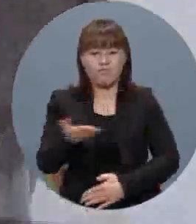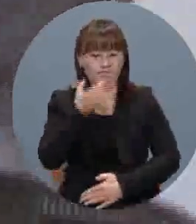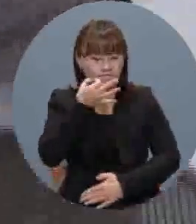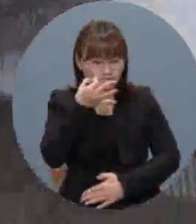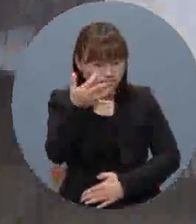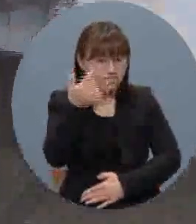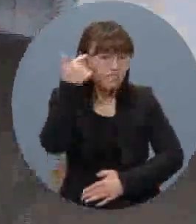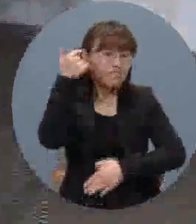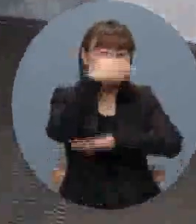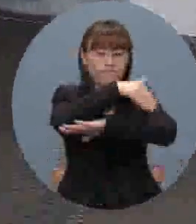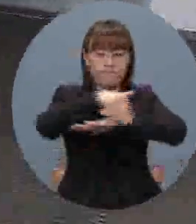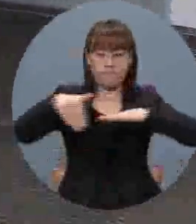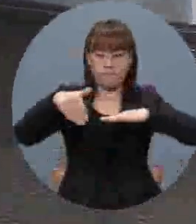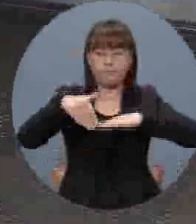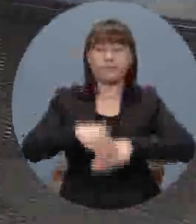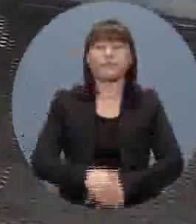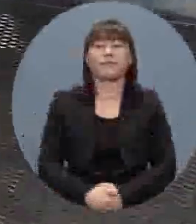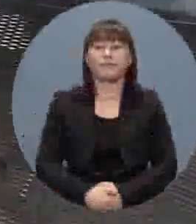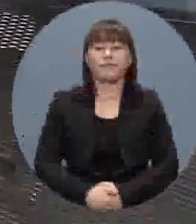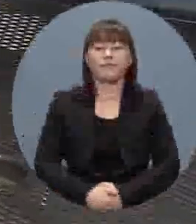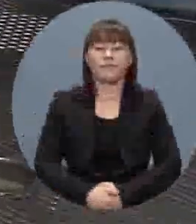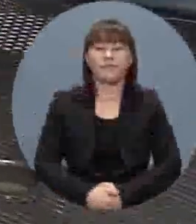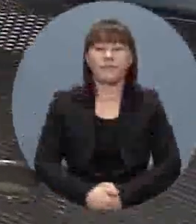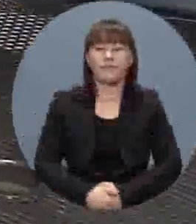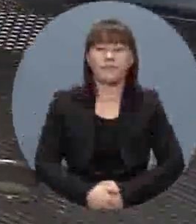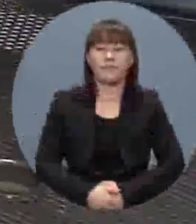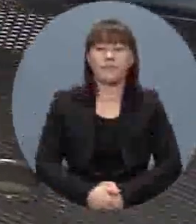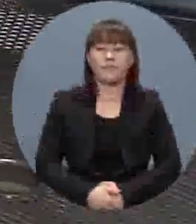공개될 예정입니다. MBC 뉴스 한태현입니다.